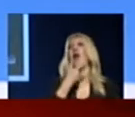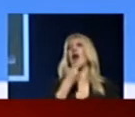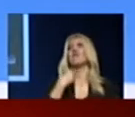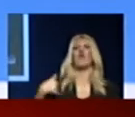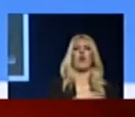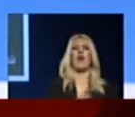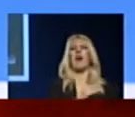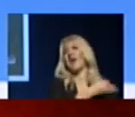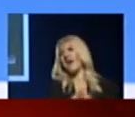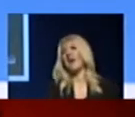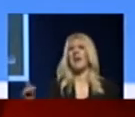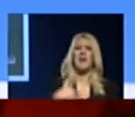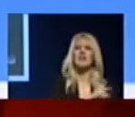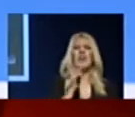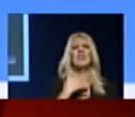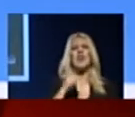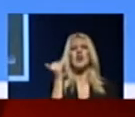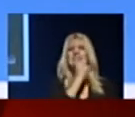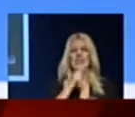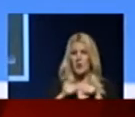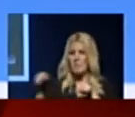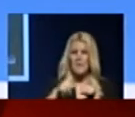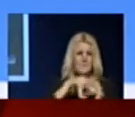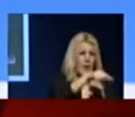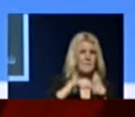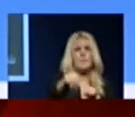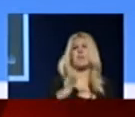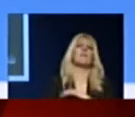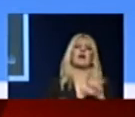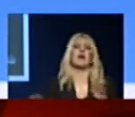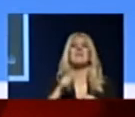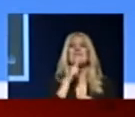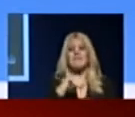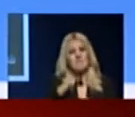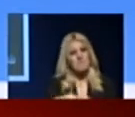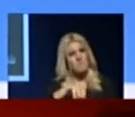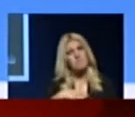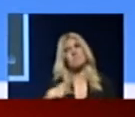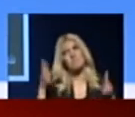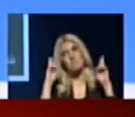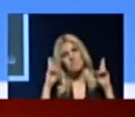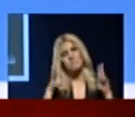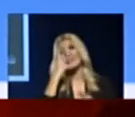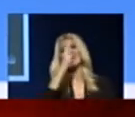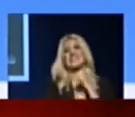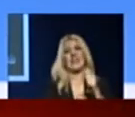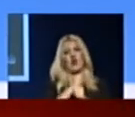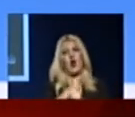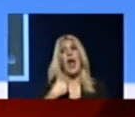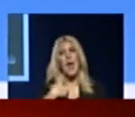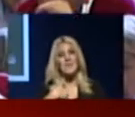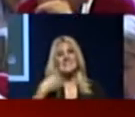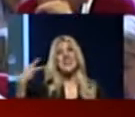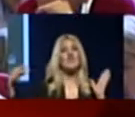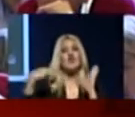αν ξεκινούσουν όλα σήμερα, το έργο θα μπορούσε να ολοκληρωθεί σε 4 χρόνια. Εμείς το 2023 υπολογίζουμε